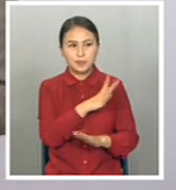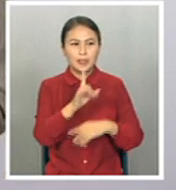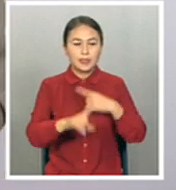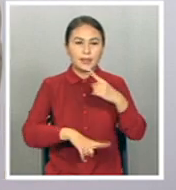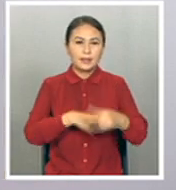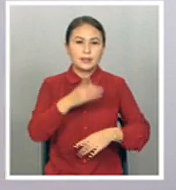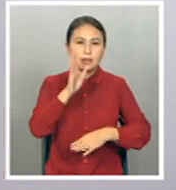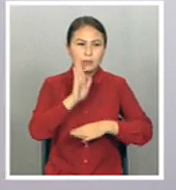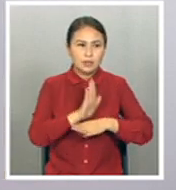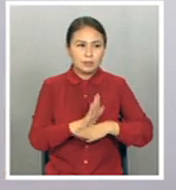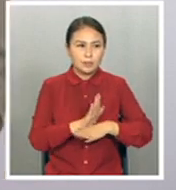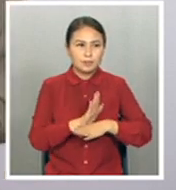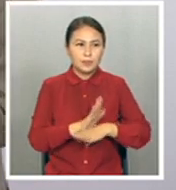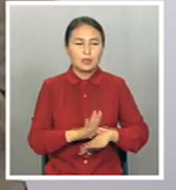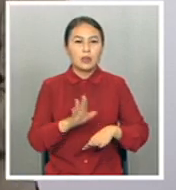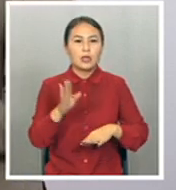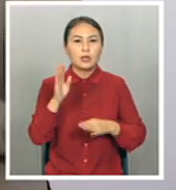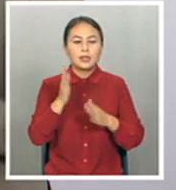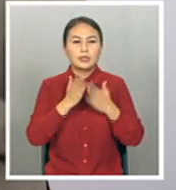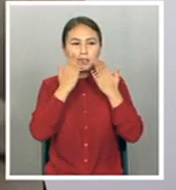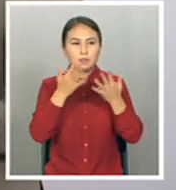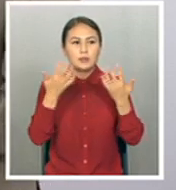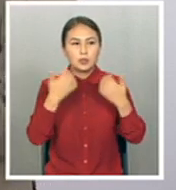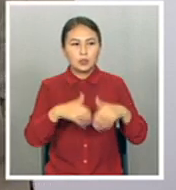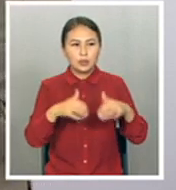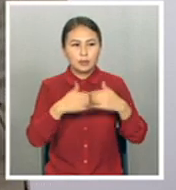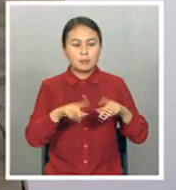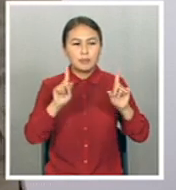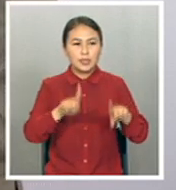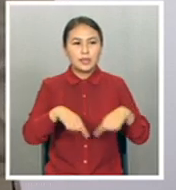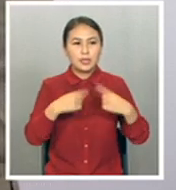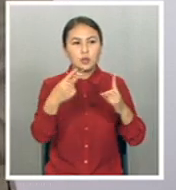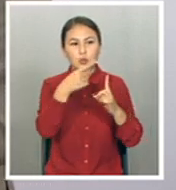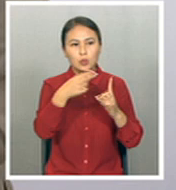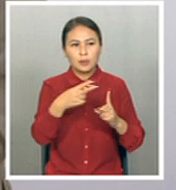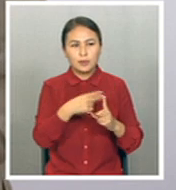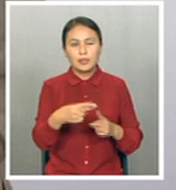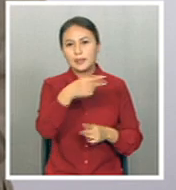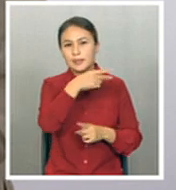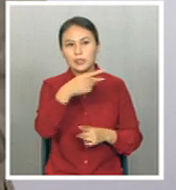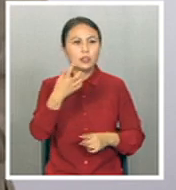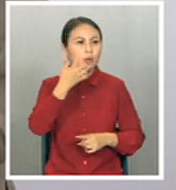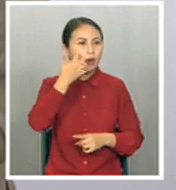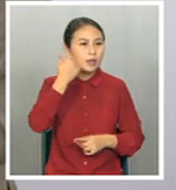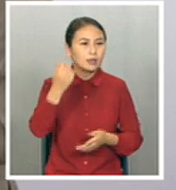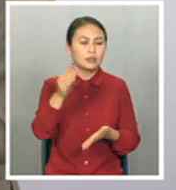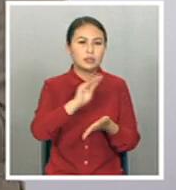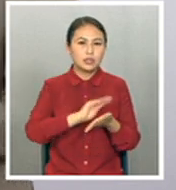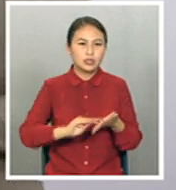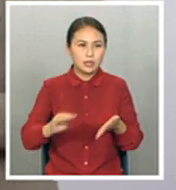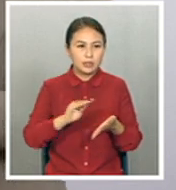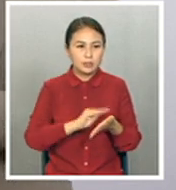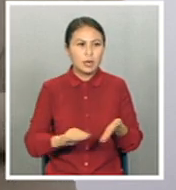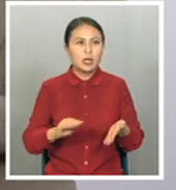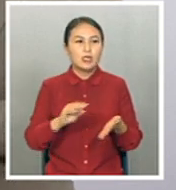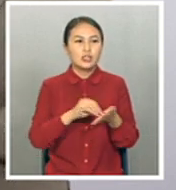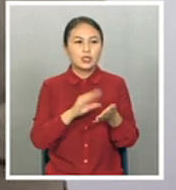тапсырма, есебімізді оқиық. Берілген сөйлемді теңдеу арқылы